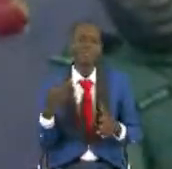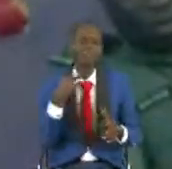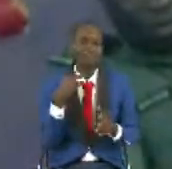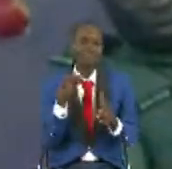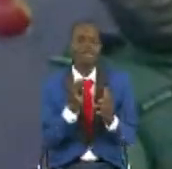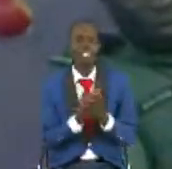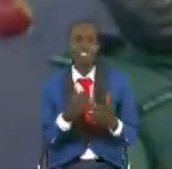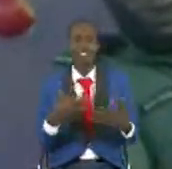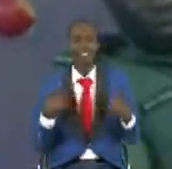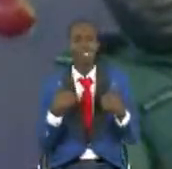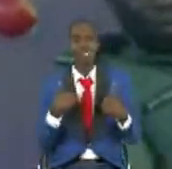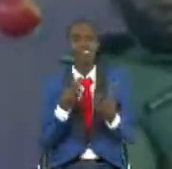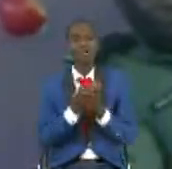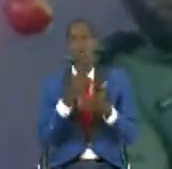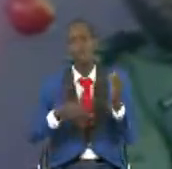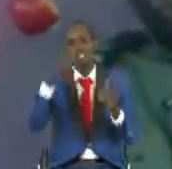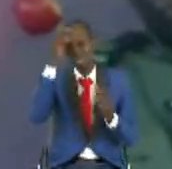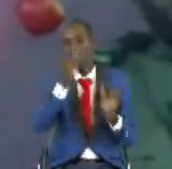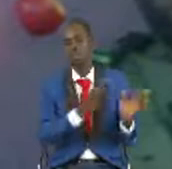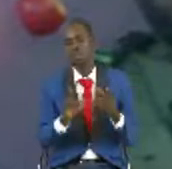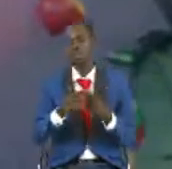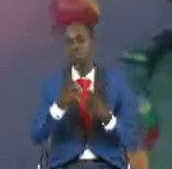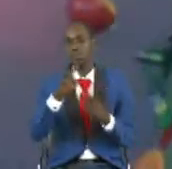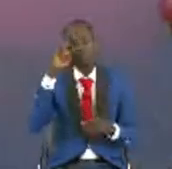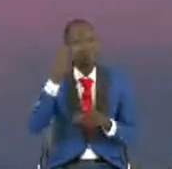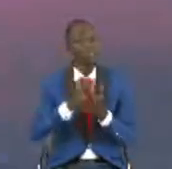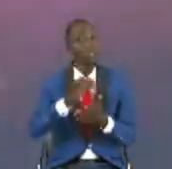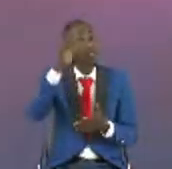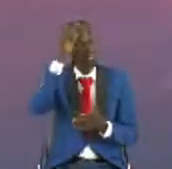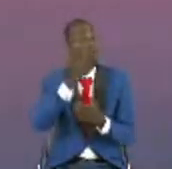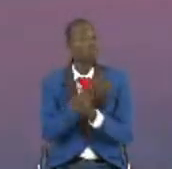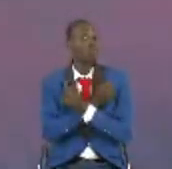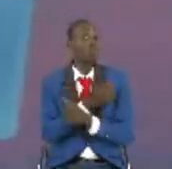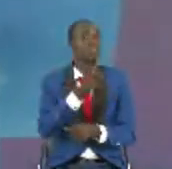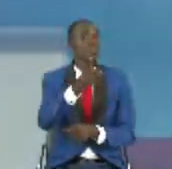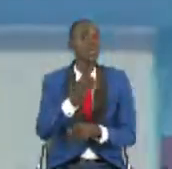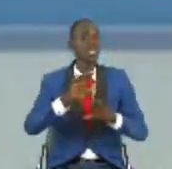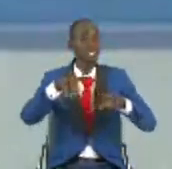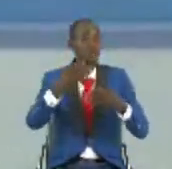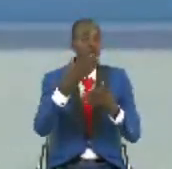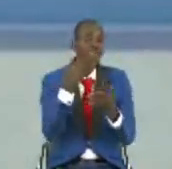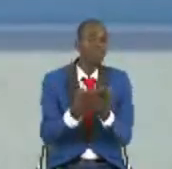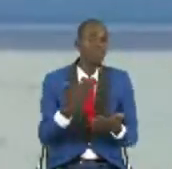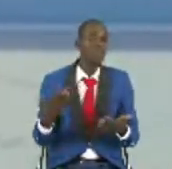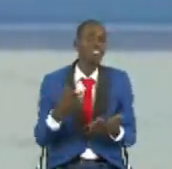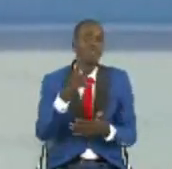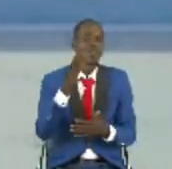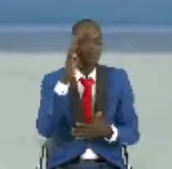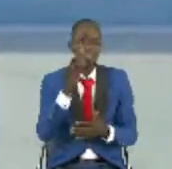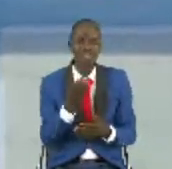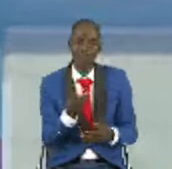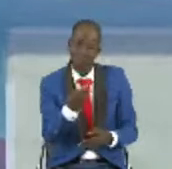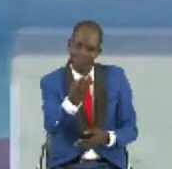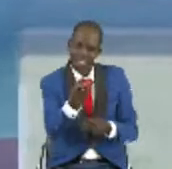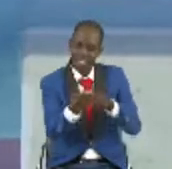C'est ce que le diable veut faire. Tu penses que le diable t'aimait et il envoie cette chose. Oh, tu vas jouir de ça. Hein?